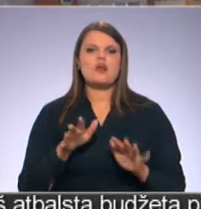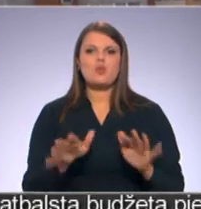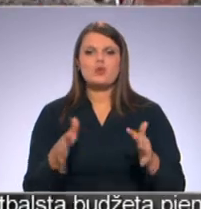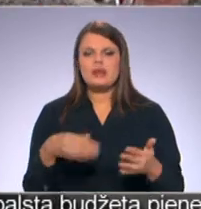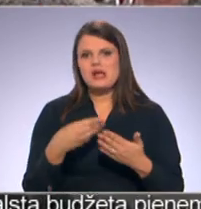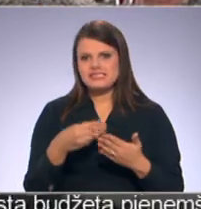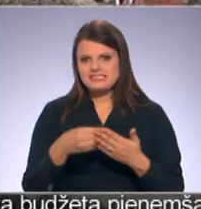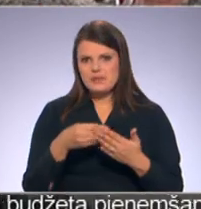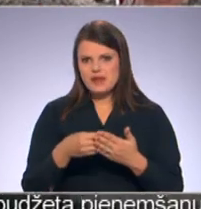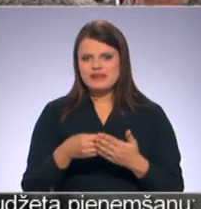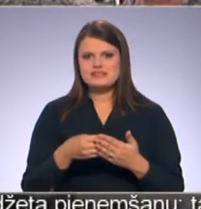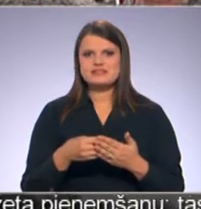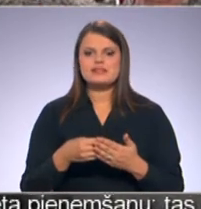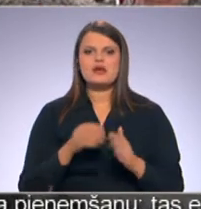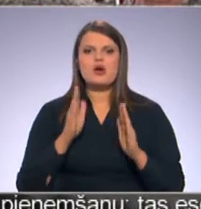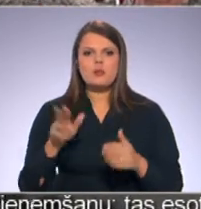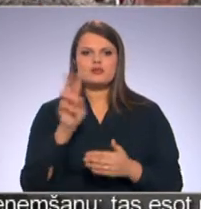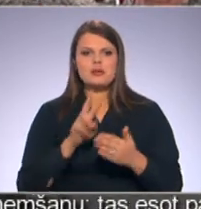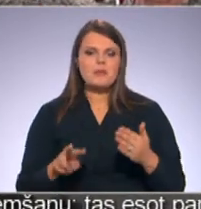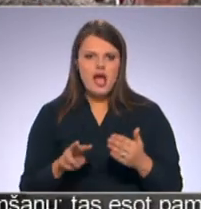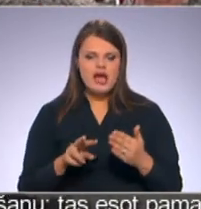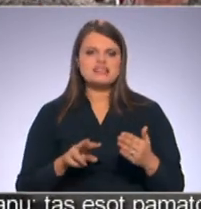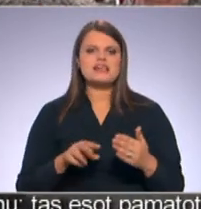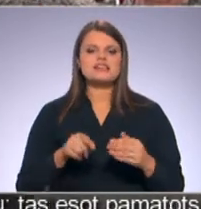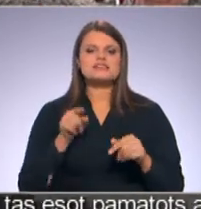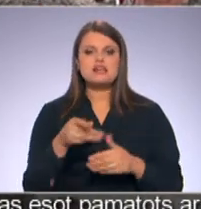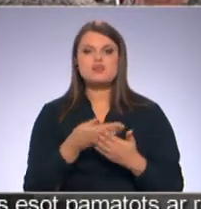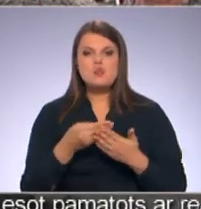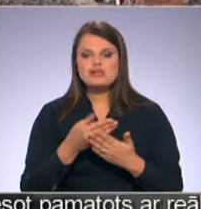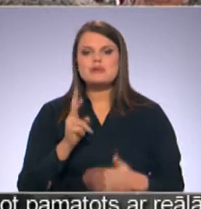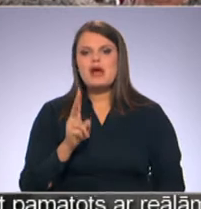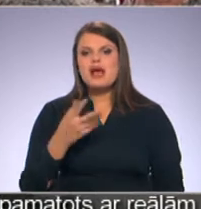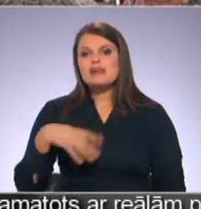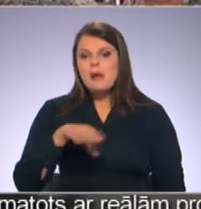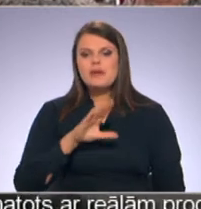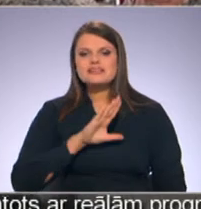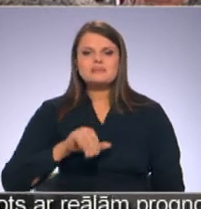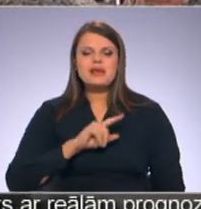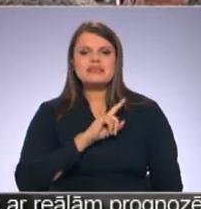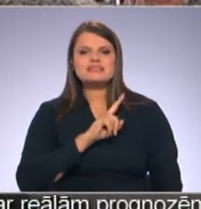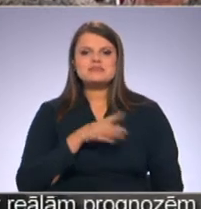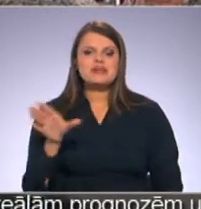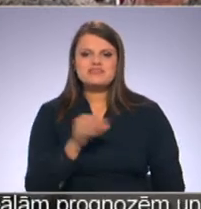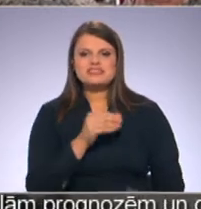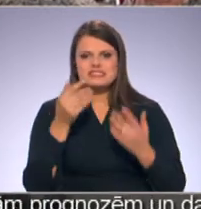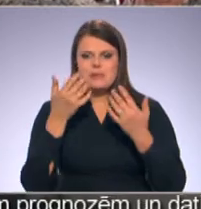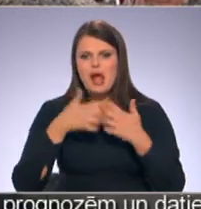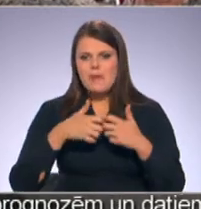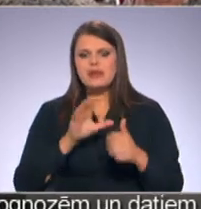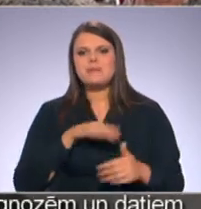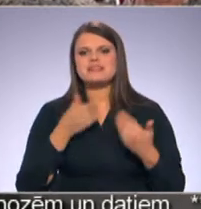izmaksas. Tarifs tiks pārskatīts. Tas nozīmē, ka mēs pēc visiem aprēķiniem, pēc